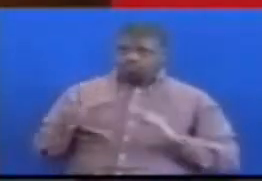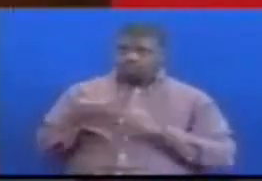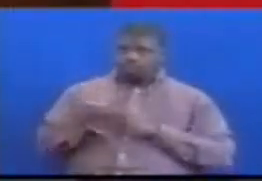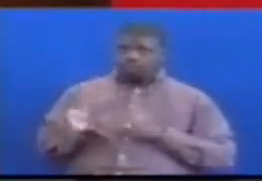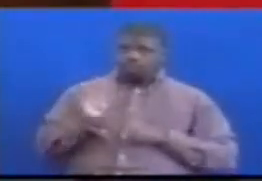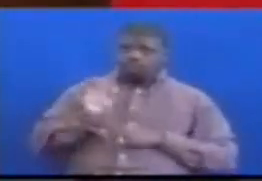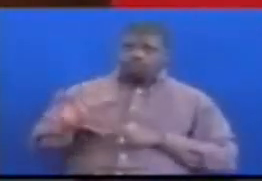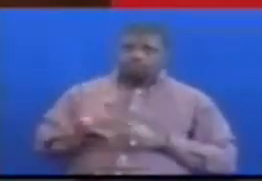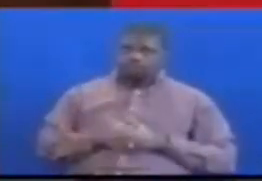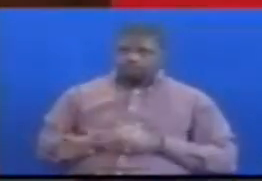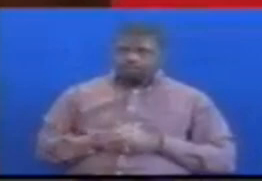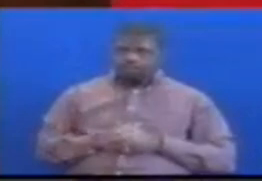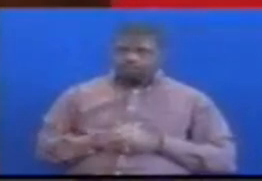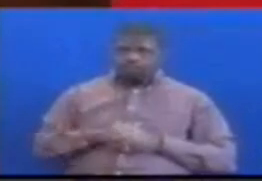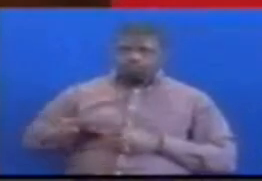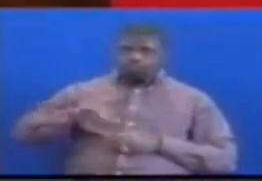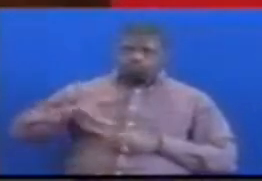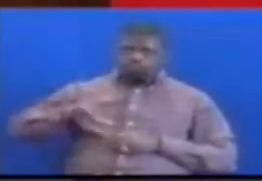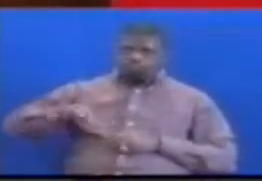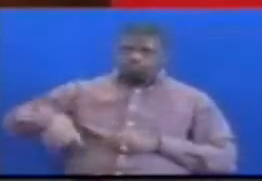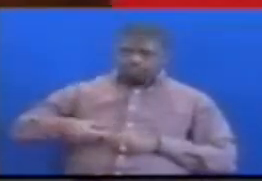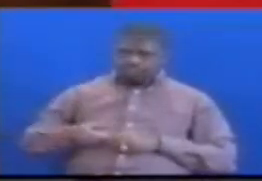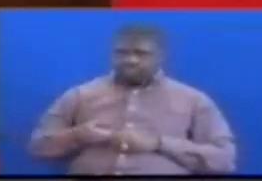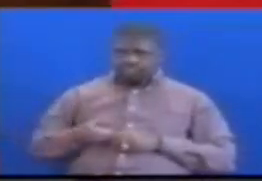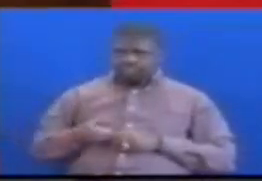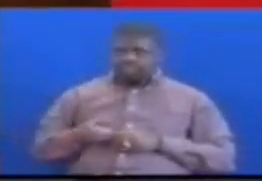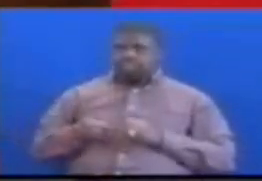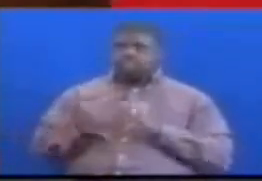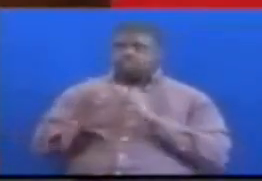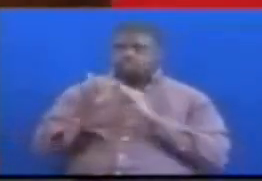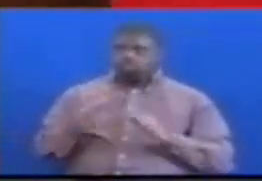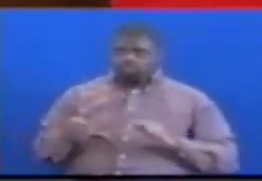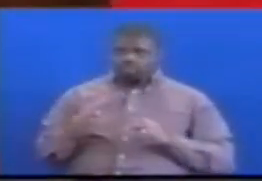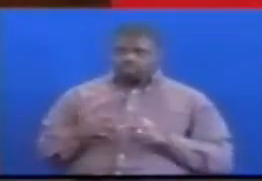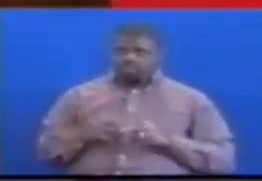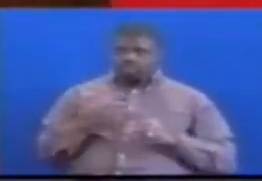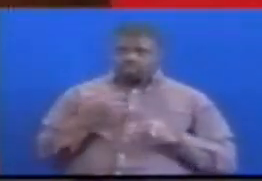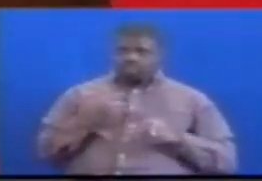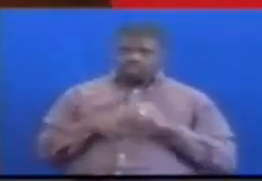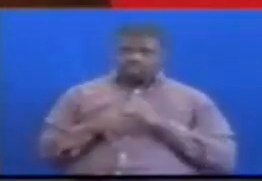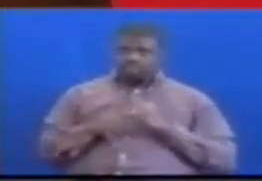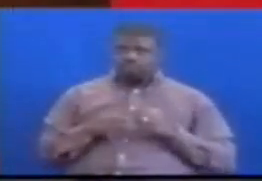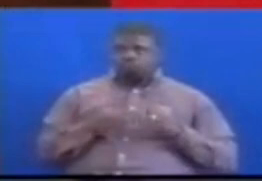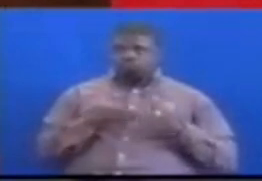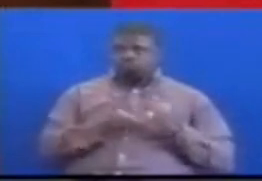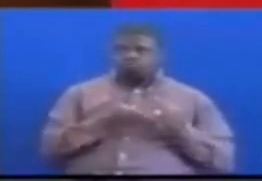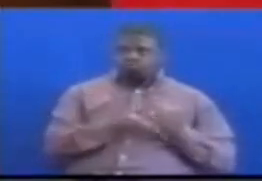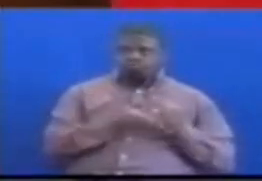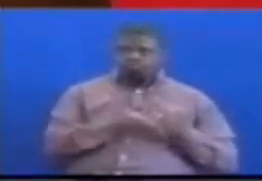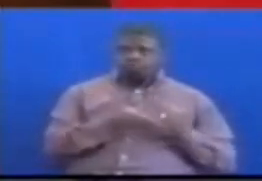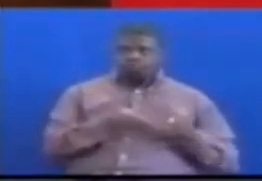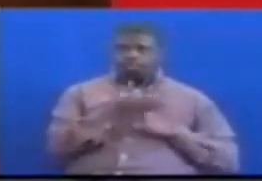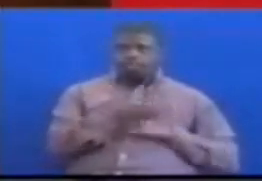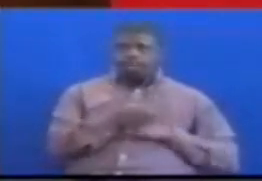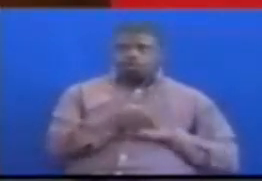Kikenya. Yaani mwizi hawezi kwenda kuiba ng'ombe akamchukua ng'ombe wa wizi akaenda kuchinjia nyumbani kwake ama mlangoni